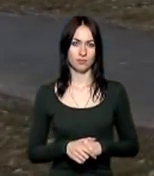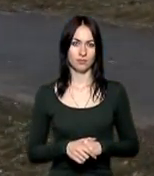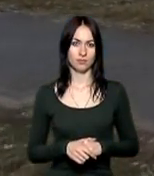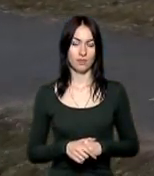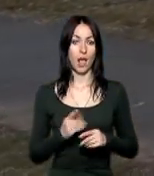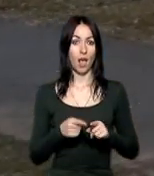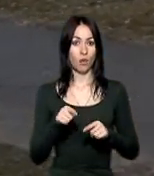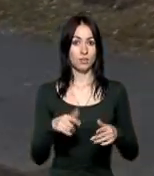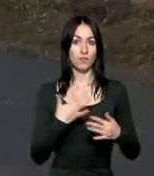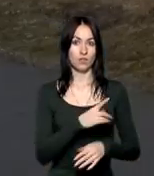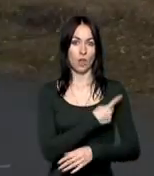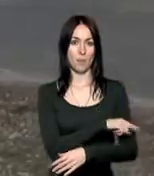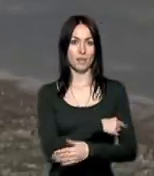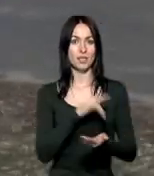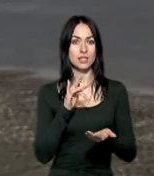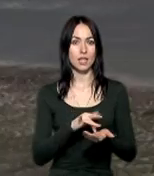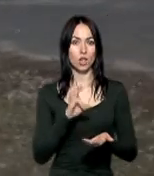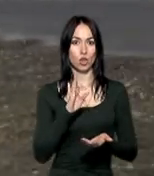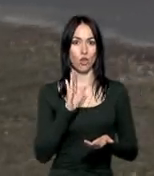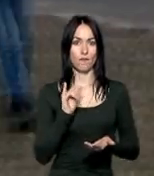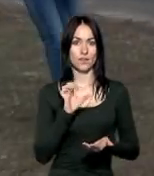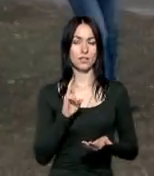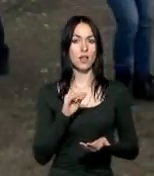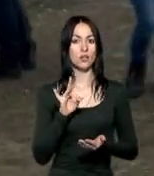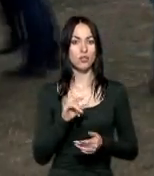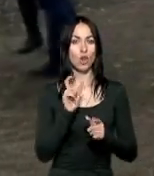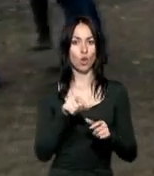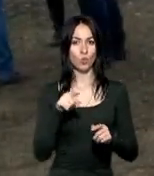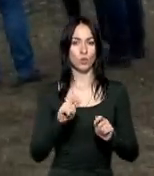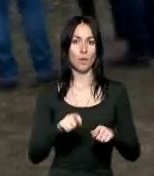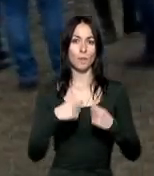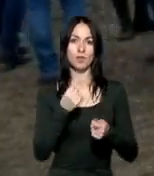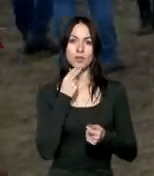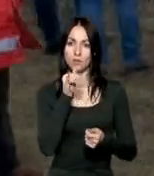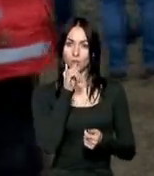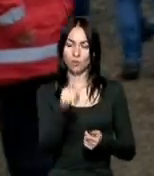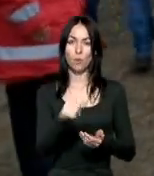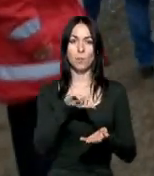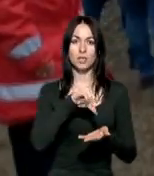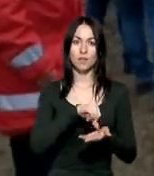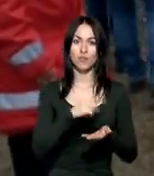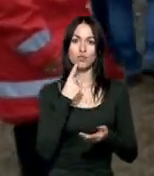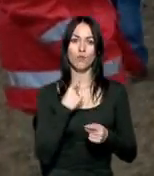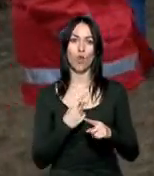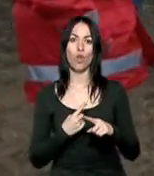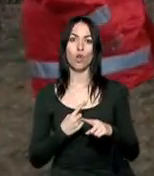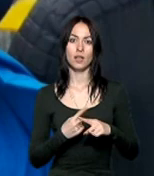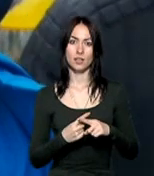А це вже медичний центр «Нові Санжари». Людям в обсервації передати їжу не дозволили представники Червоного